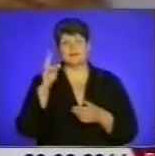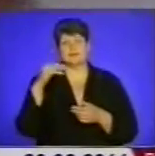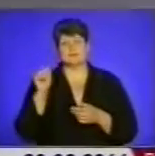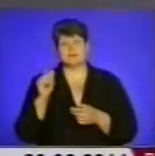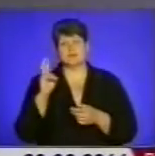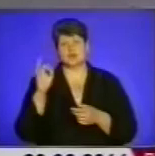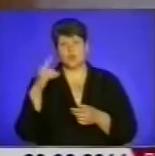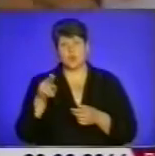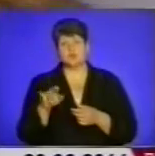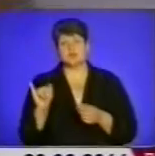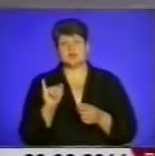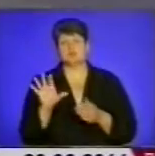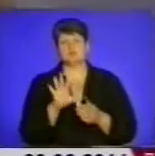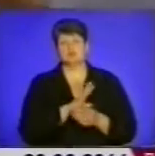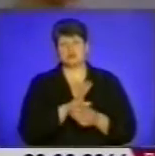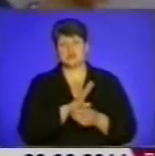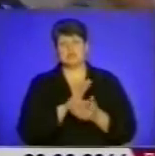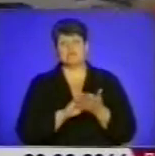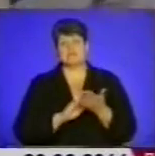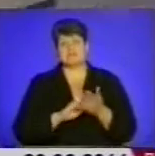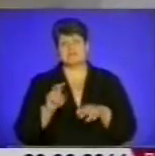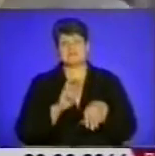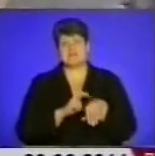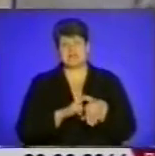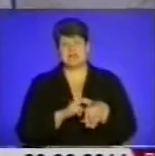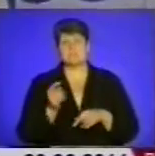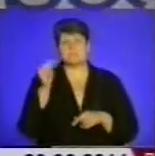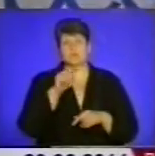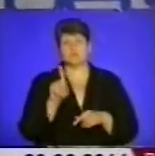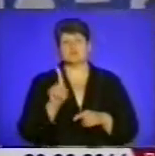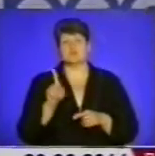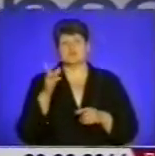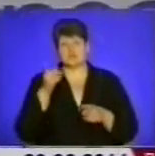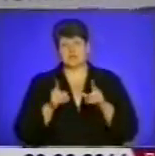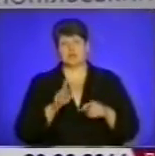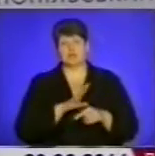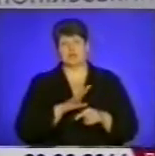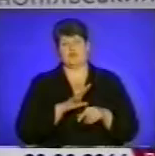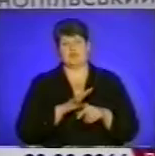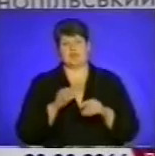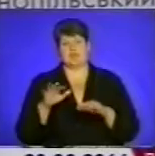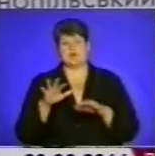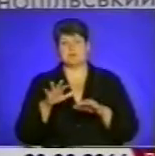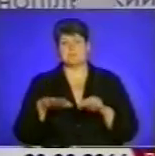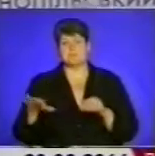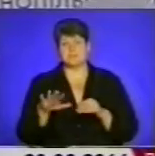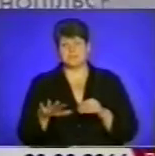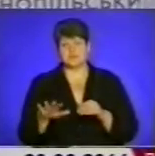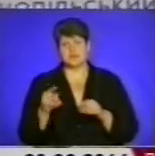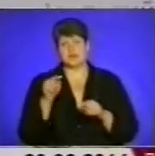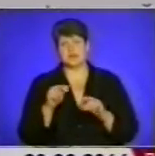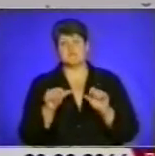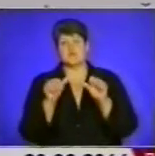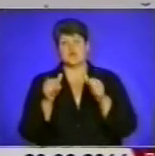Ну і була виписка від лікаря про те, що він дійсно був на Майдані. І, відповідно, таким чином формувалася